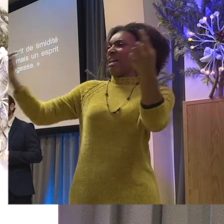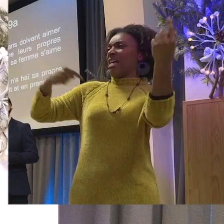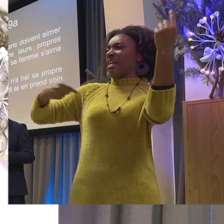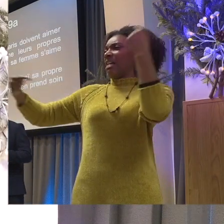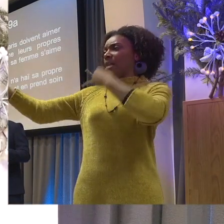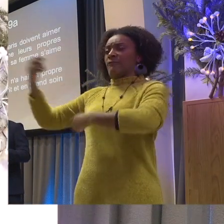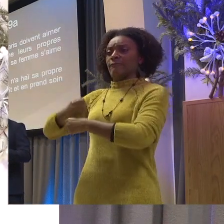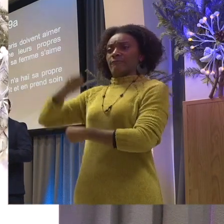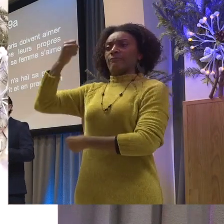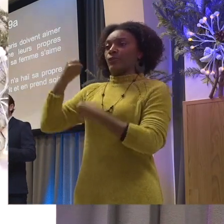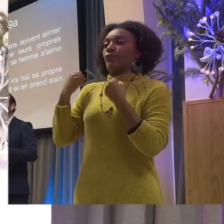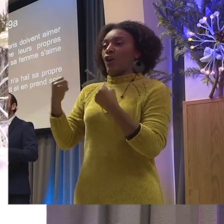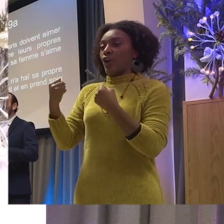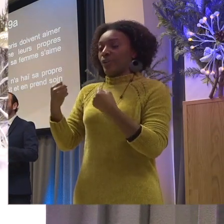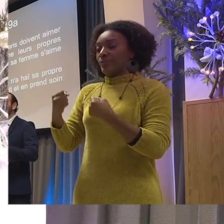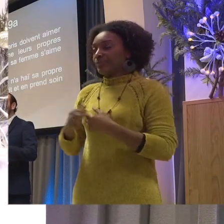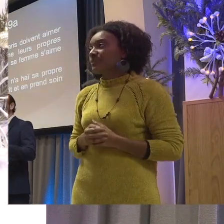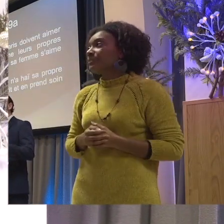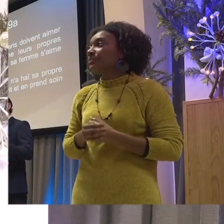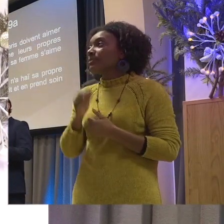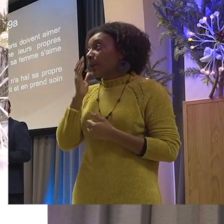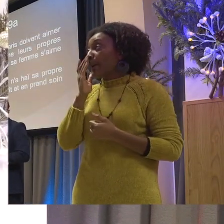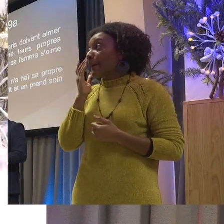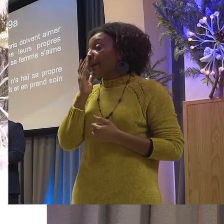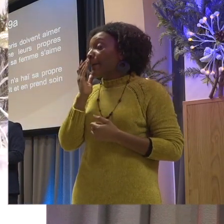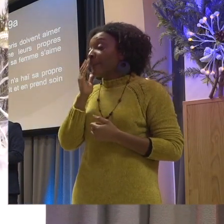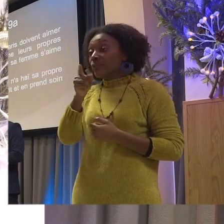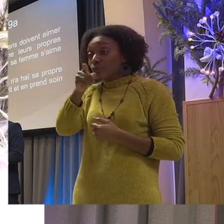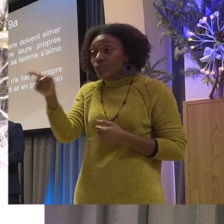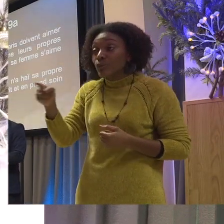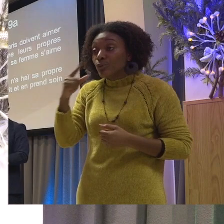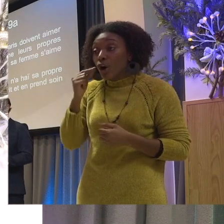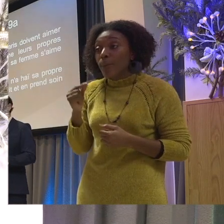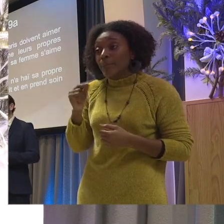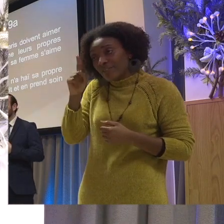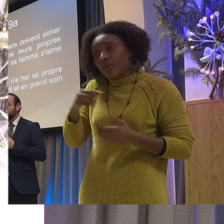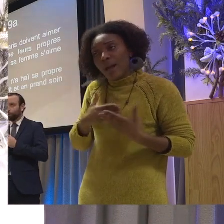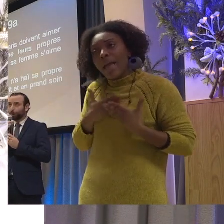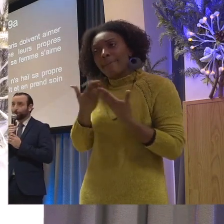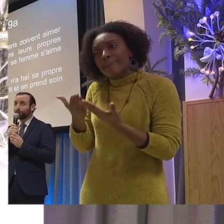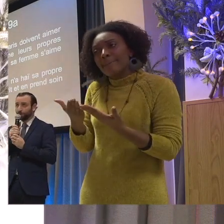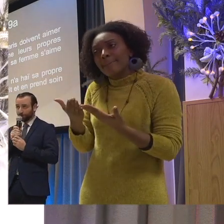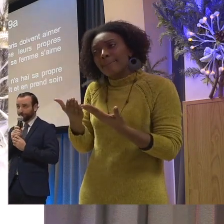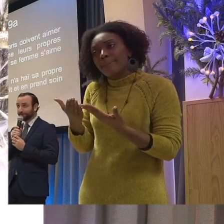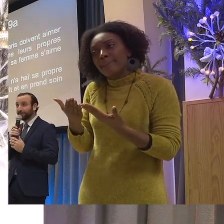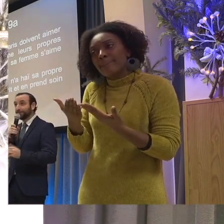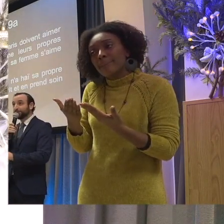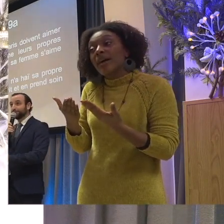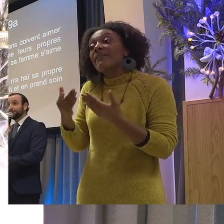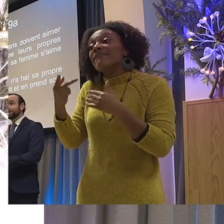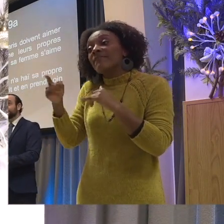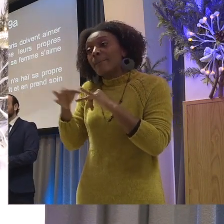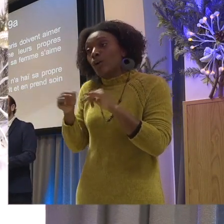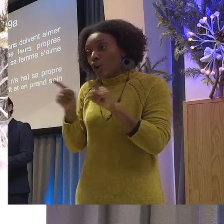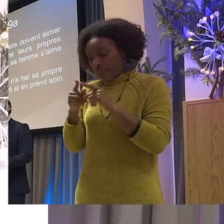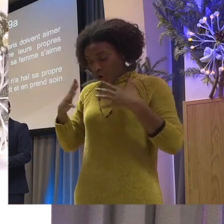ce monde. Encore une fois, pour vous, maris, c'est ainsi que les maris doivent aimer leur femme, comme leur propre corps. Celui